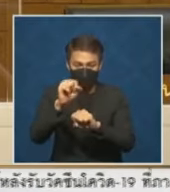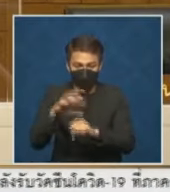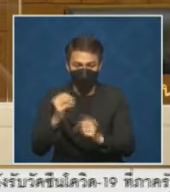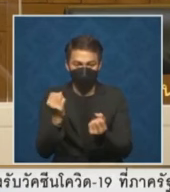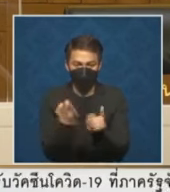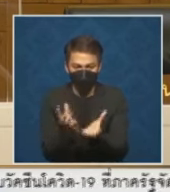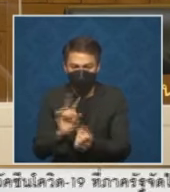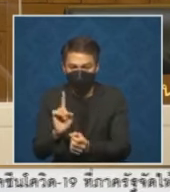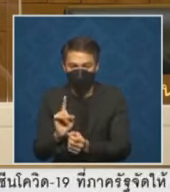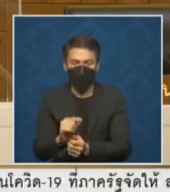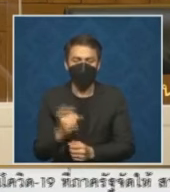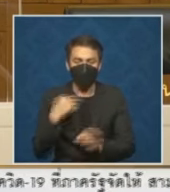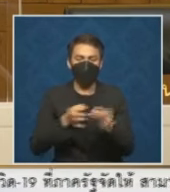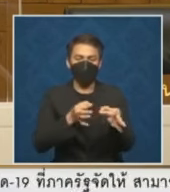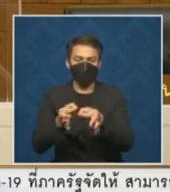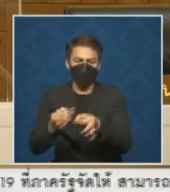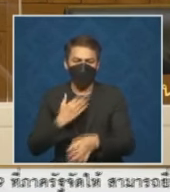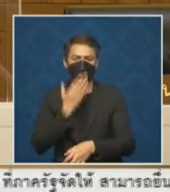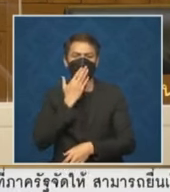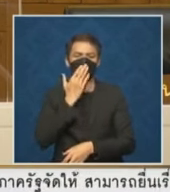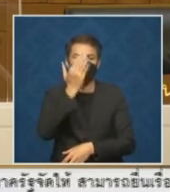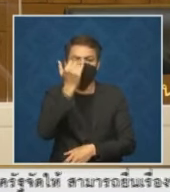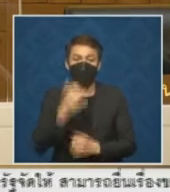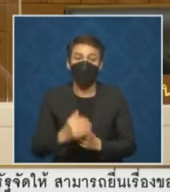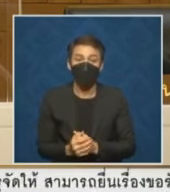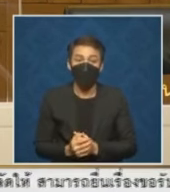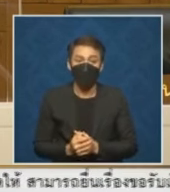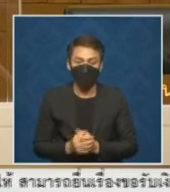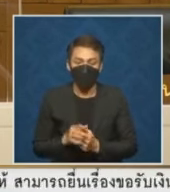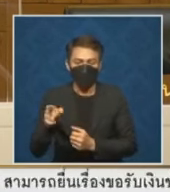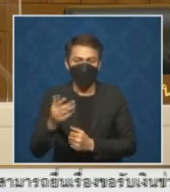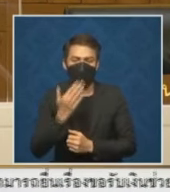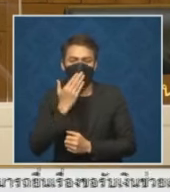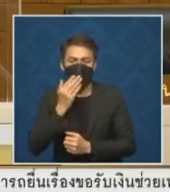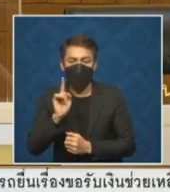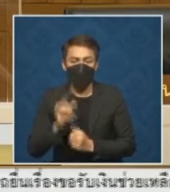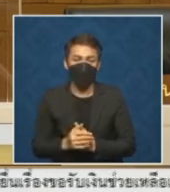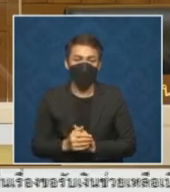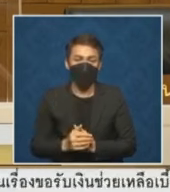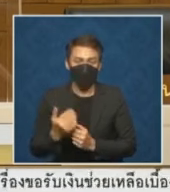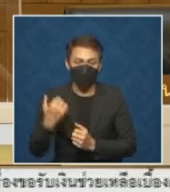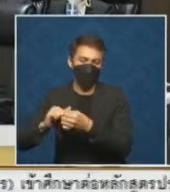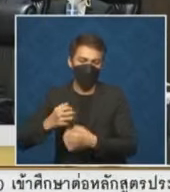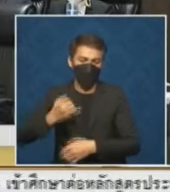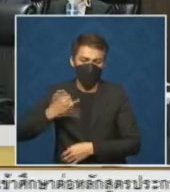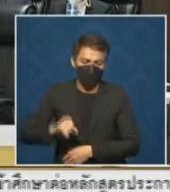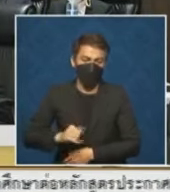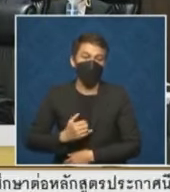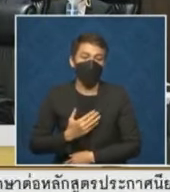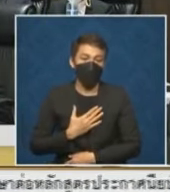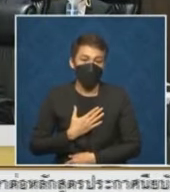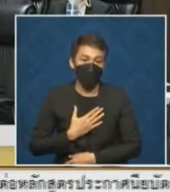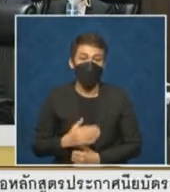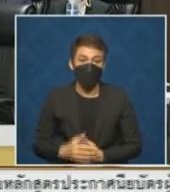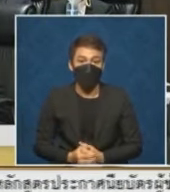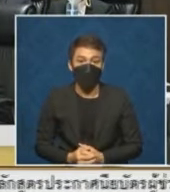ท้ายไว้บอกว่าแบบนี้ท่านผู้นำฝ่ายค้านท่านเจ้าของคอกหมายังคิดว่าจะฆ่า